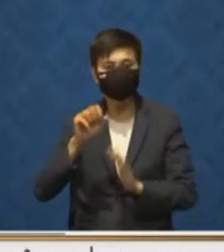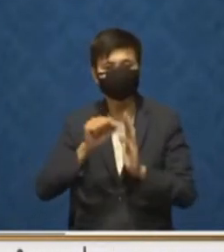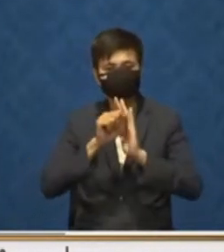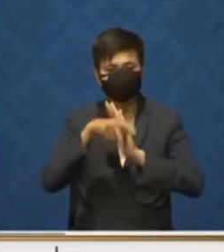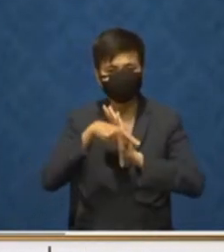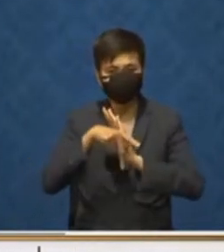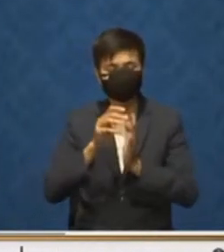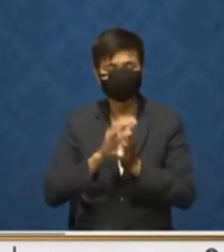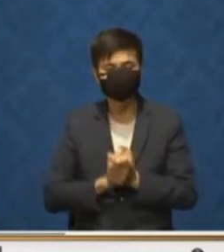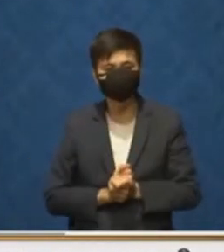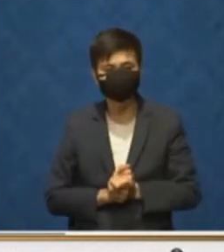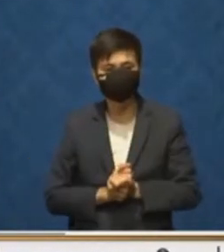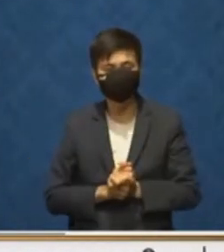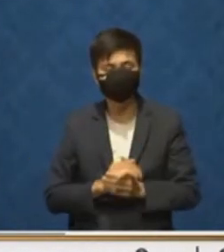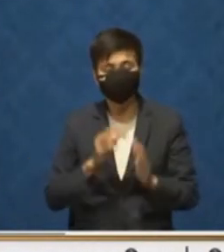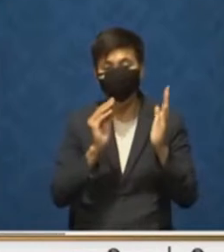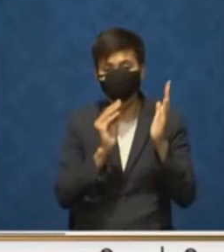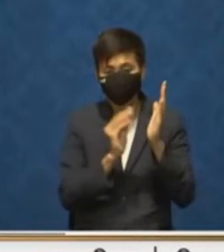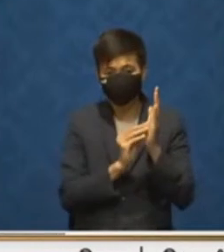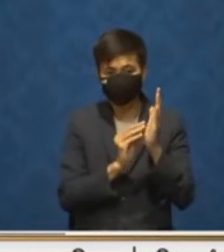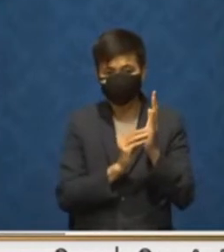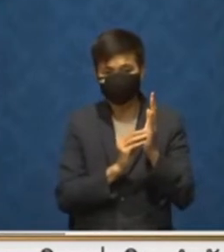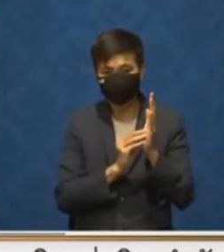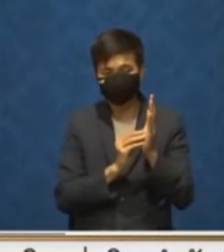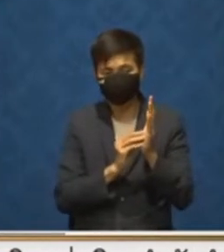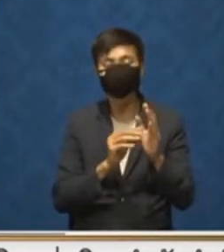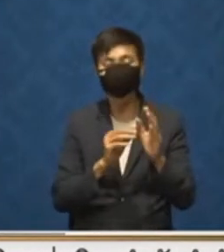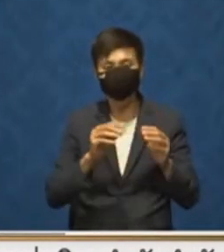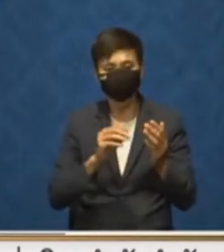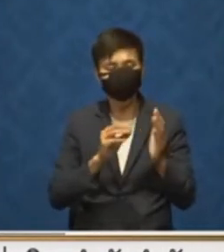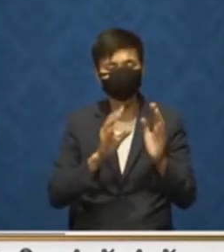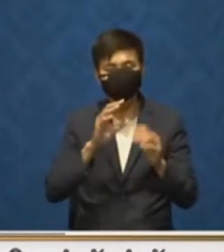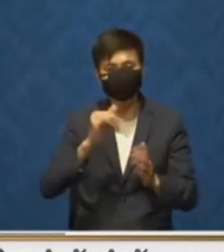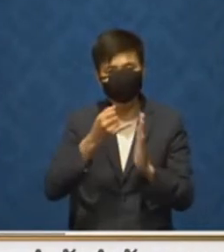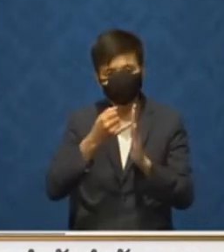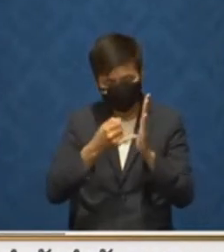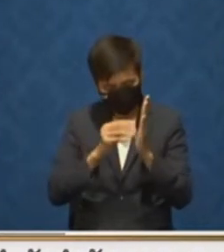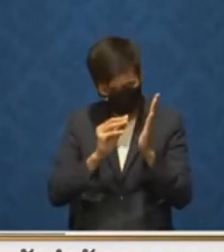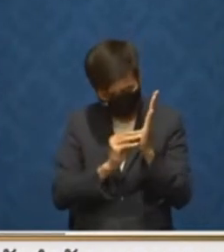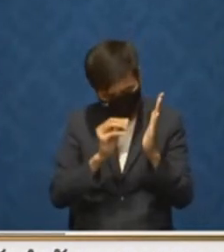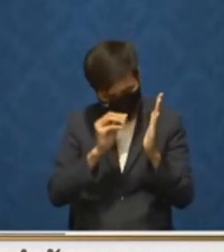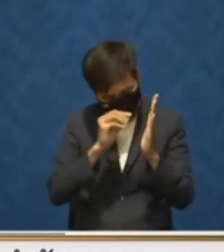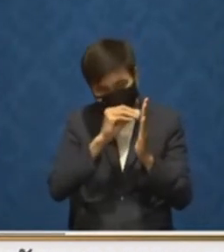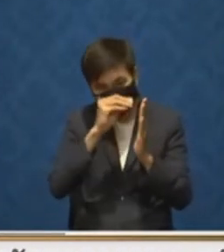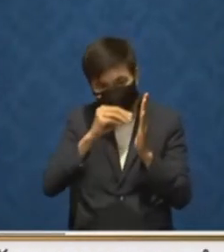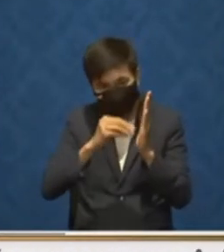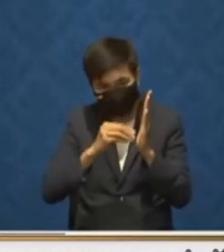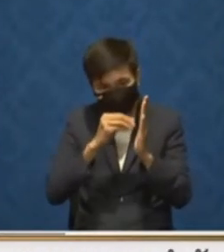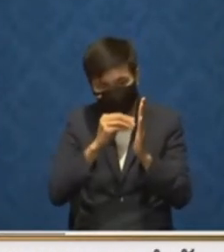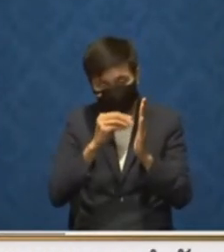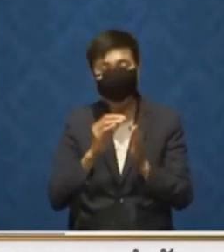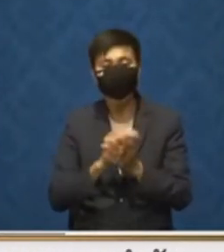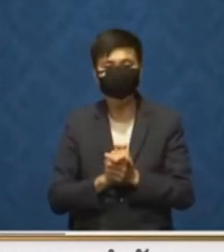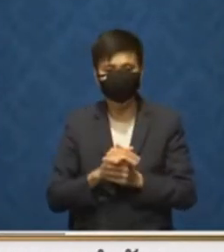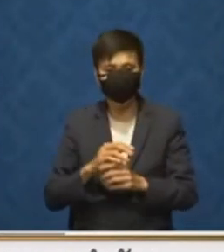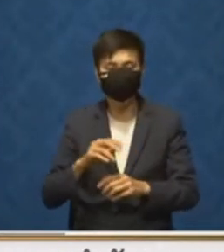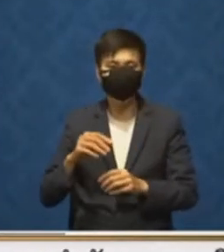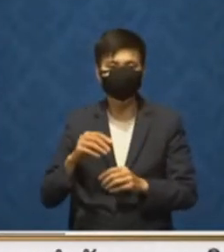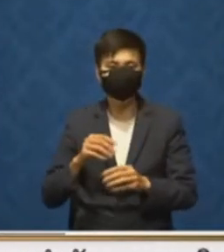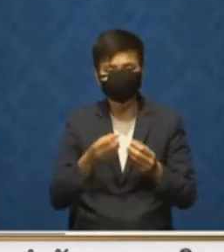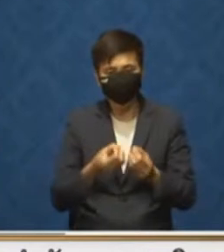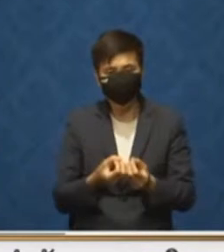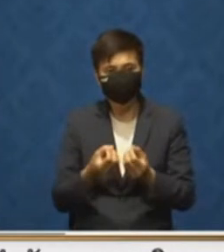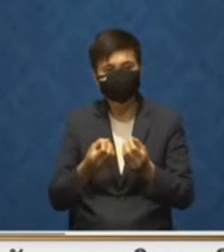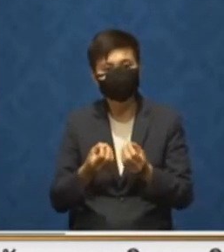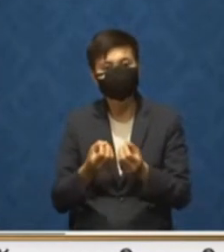ไม่ว่าจะเป็นจังหวัดกรุงเทพมหานครและปริมณฑลนะครับตอนนั้นมีความตั้งใจทั้งกลมมีความตั้งใจว่าจะนำไปแจกจ่ายตามโรง